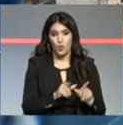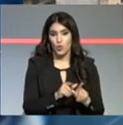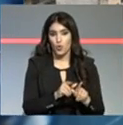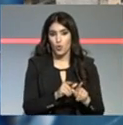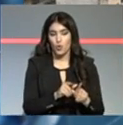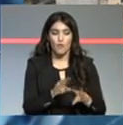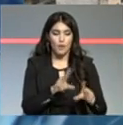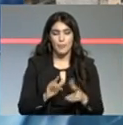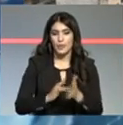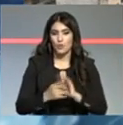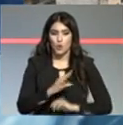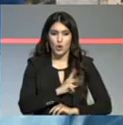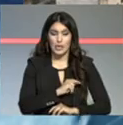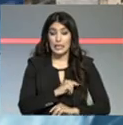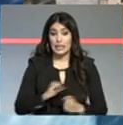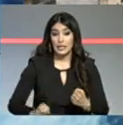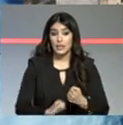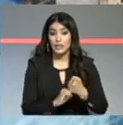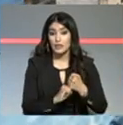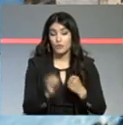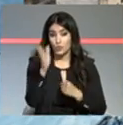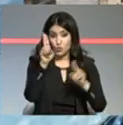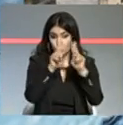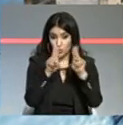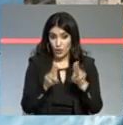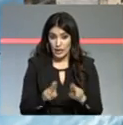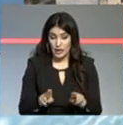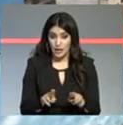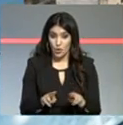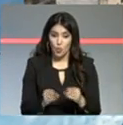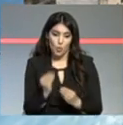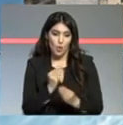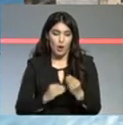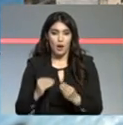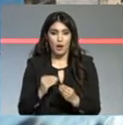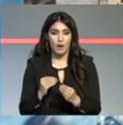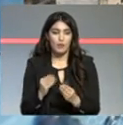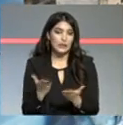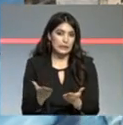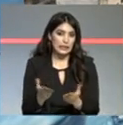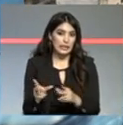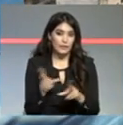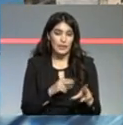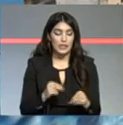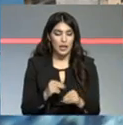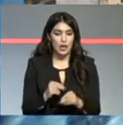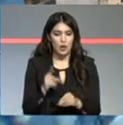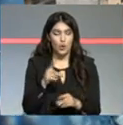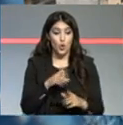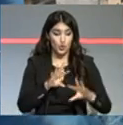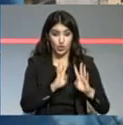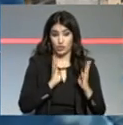سواء من خلال مصر او كذلك من خلال اطراف دوليه اخرى وكذلك صمود الشعب